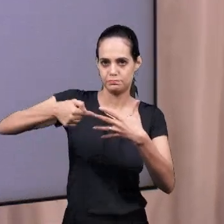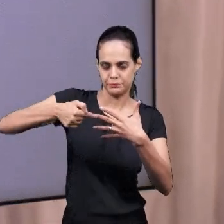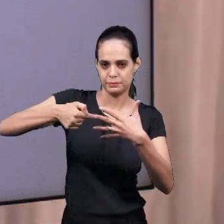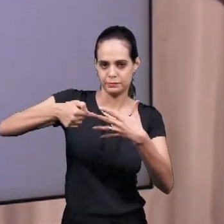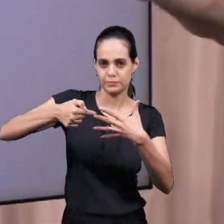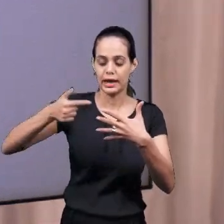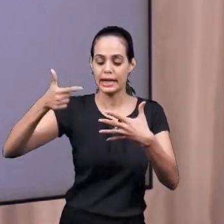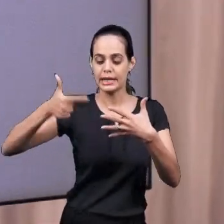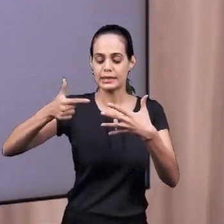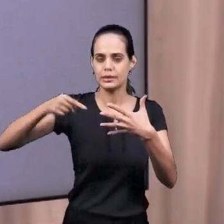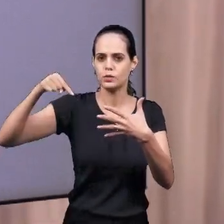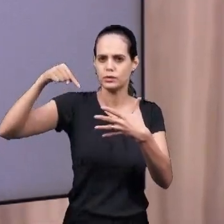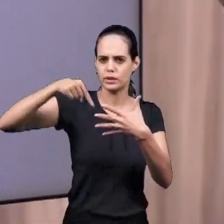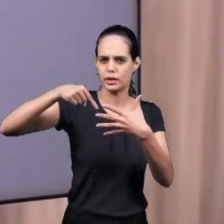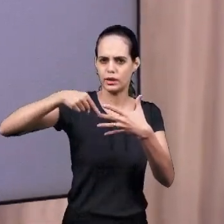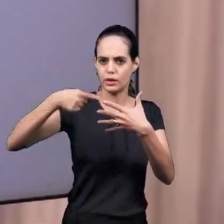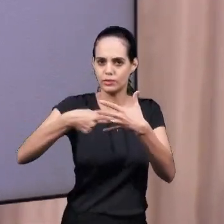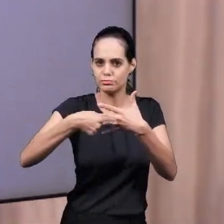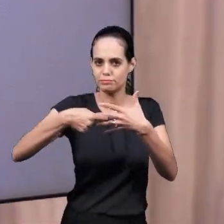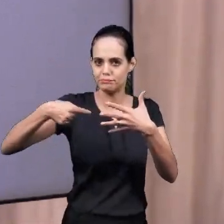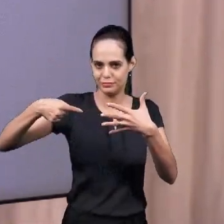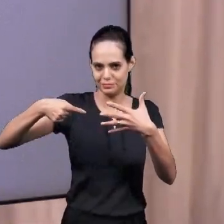deuxième case, espace,